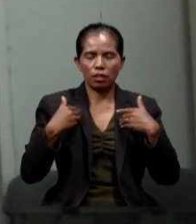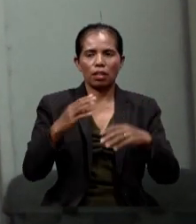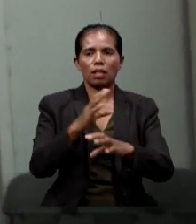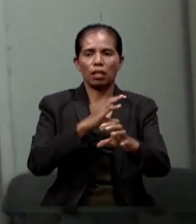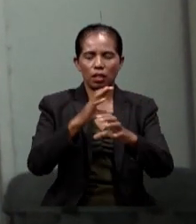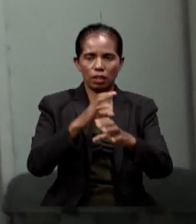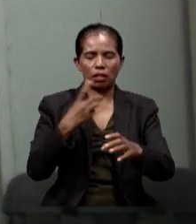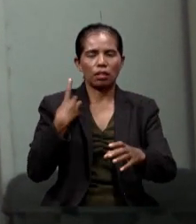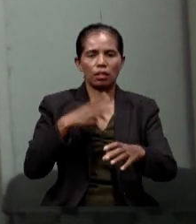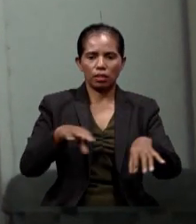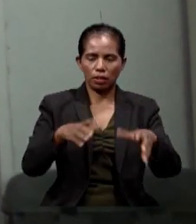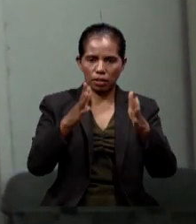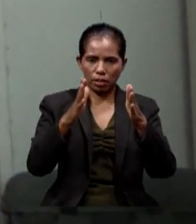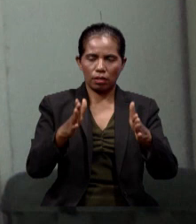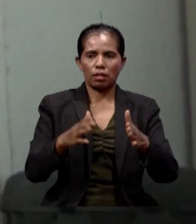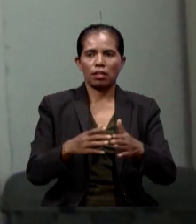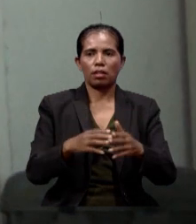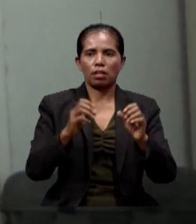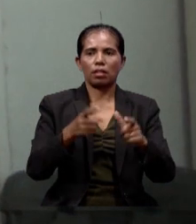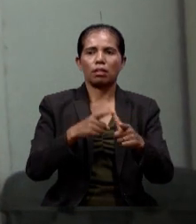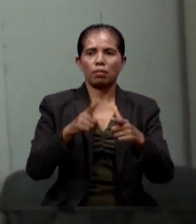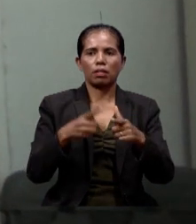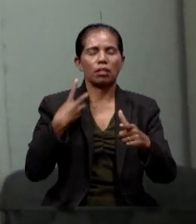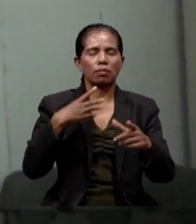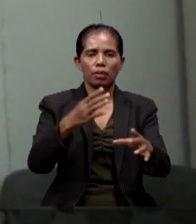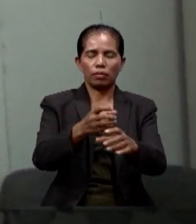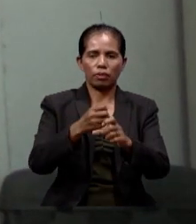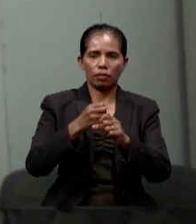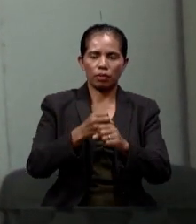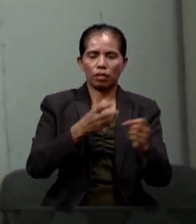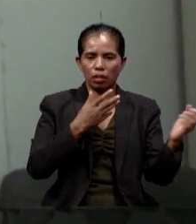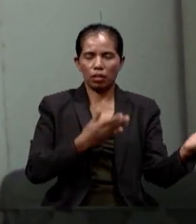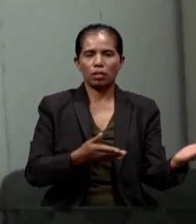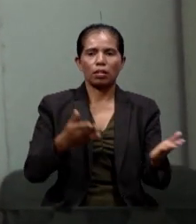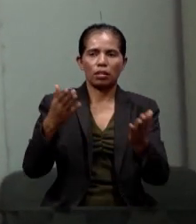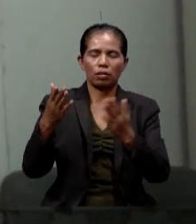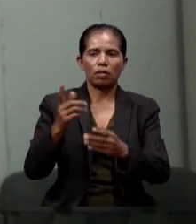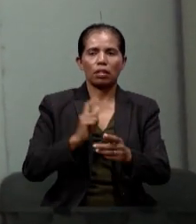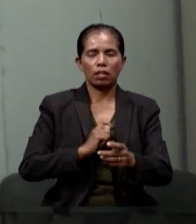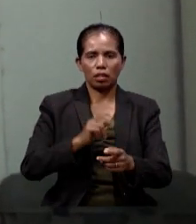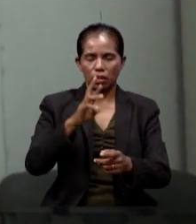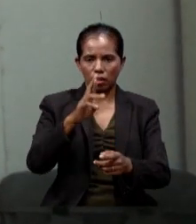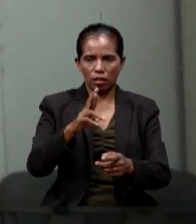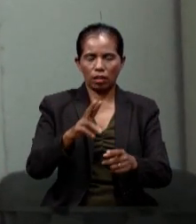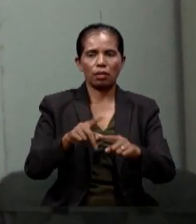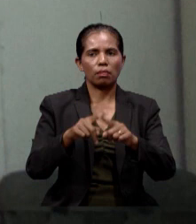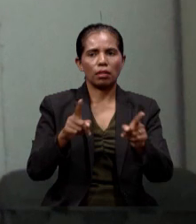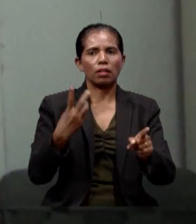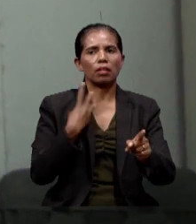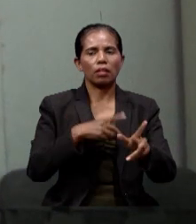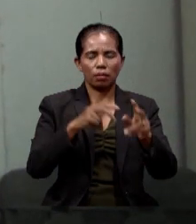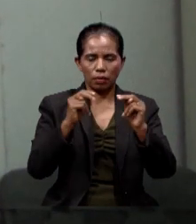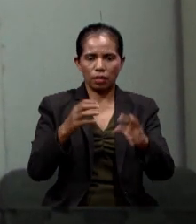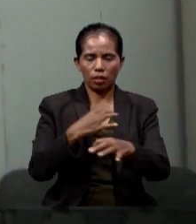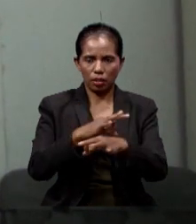ita ia trabalhador para depois ita vela recolha ita transporte va ia tiver mas ita precisa hadia